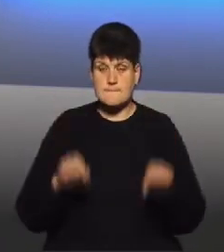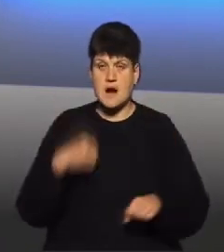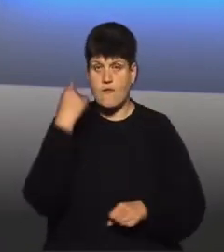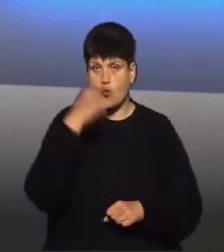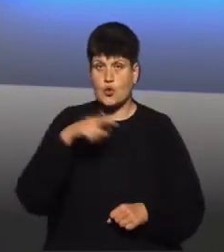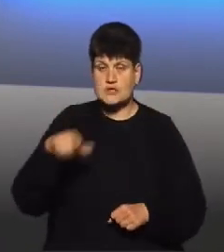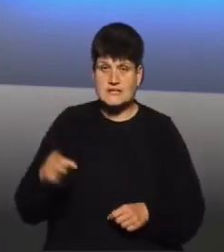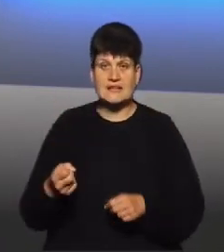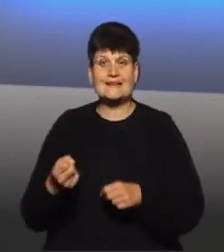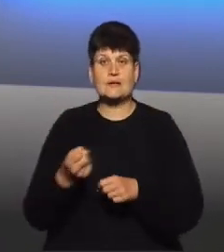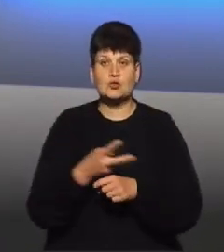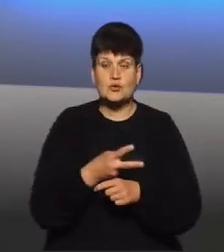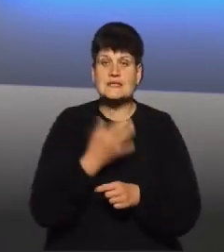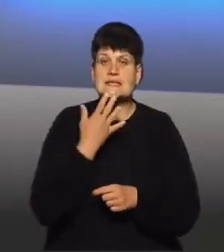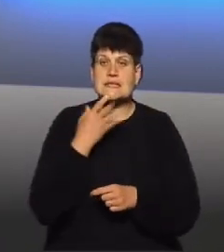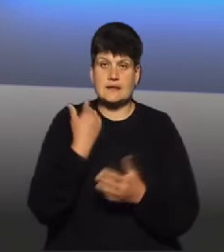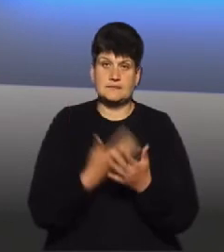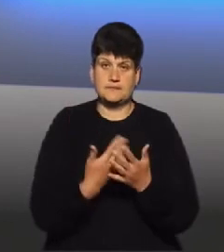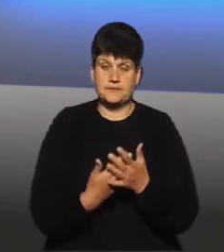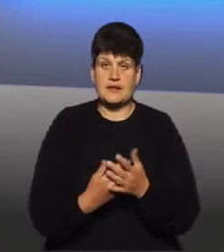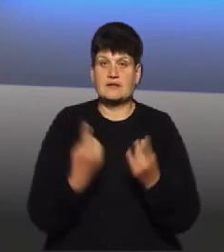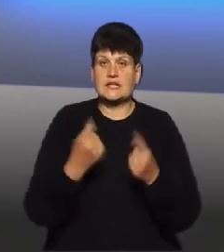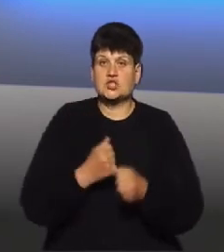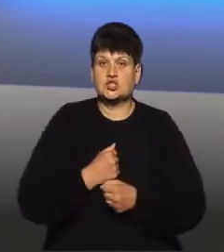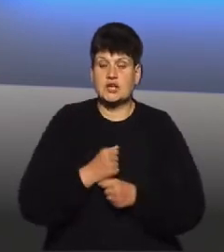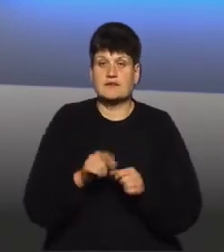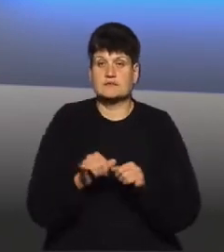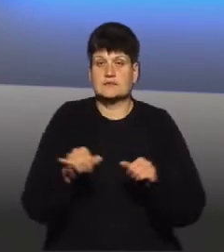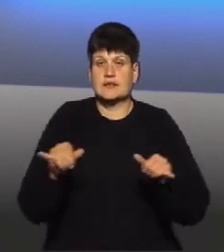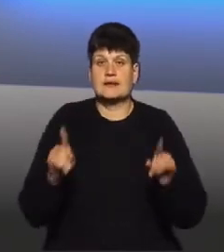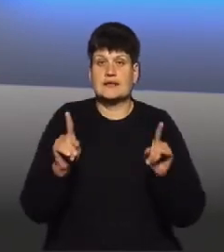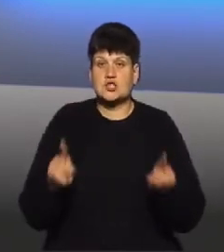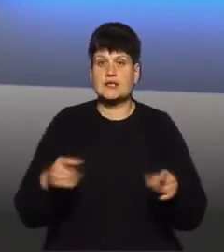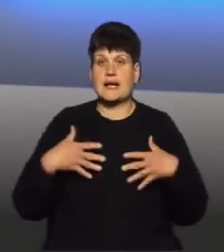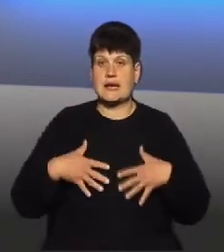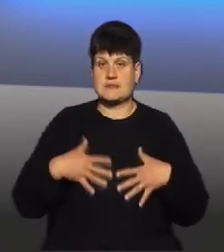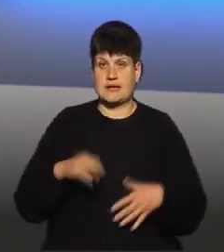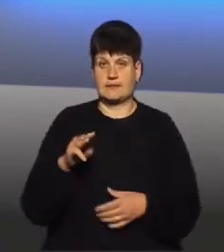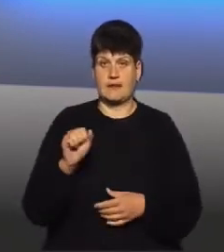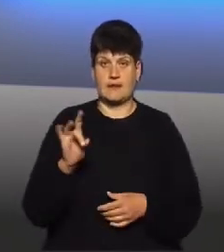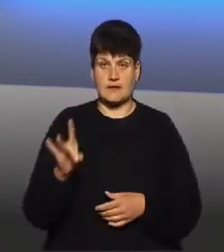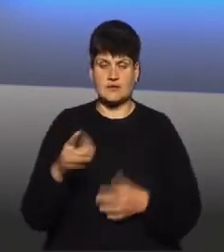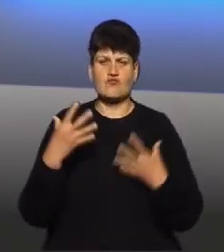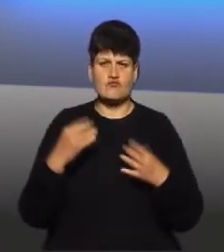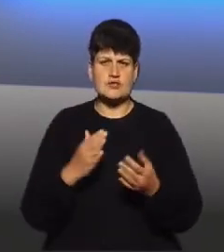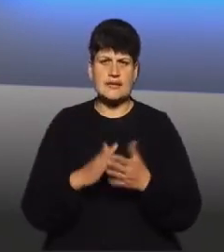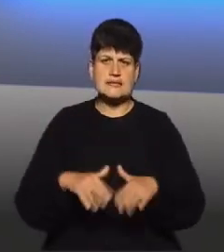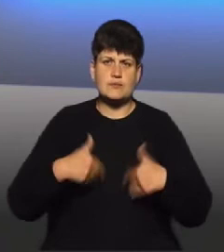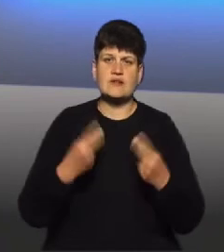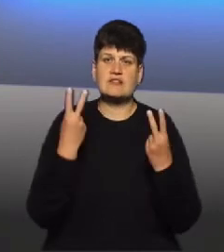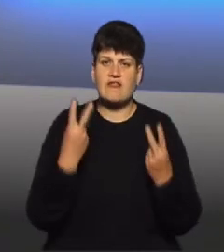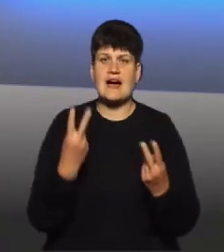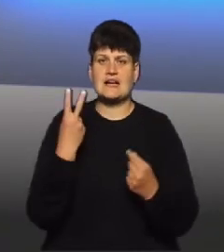національною ознакою. На превеликий жаль, він поширюється лише на кримських татар. І вже є запропоновані два законопроекти у Верховній